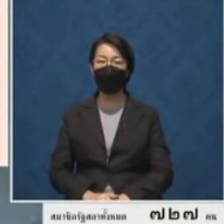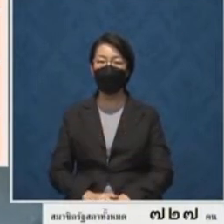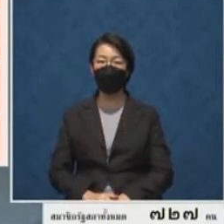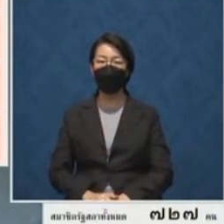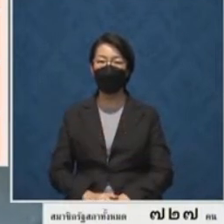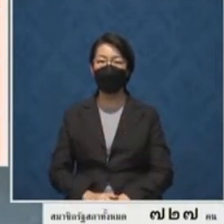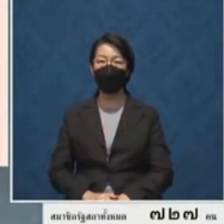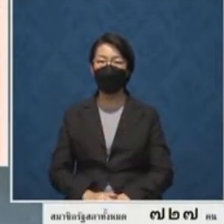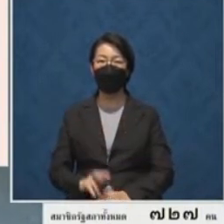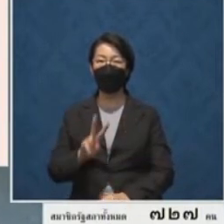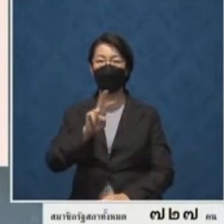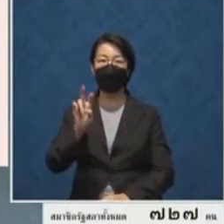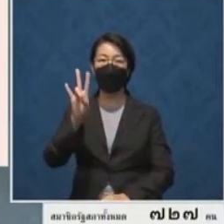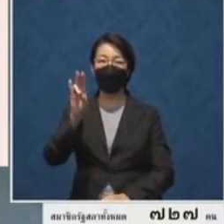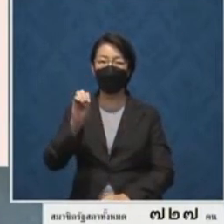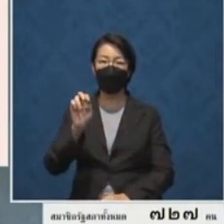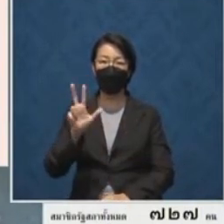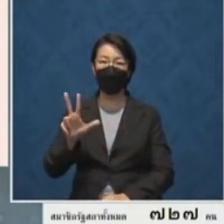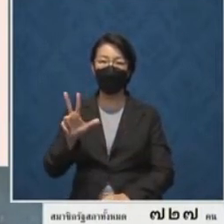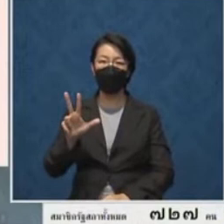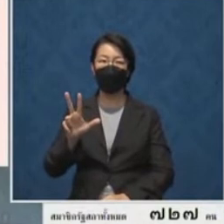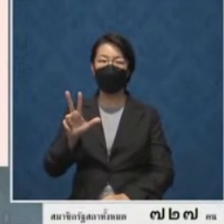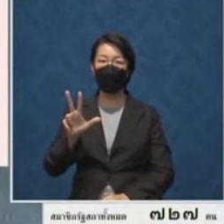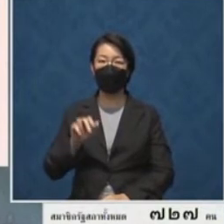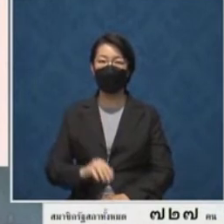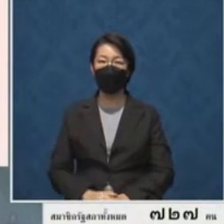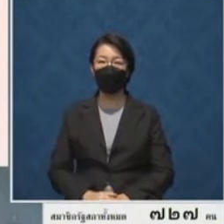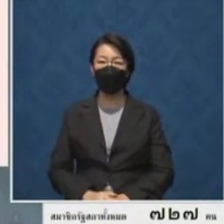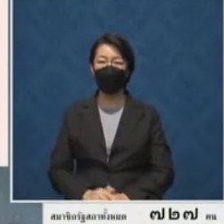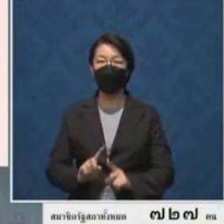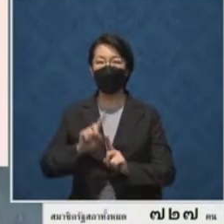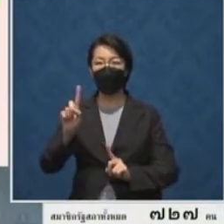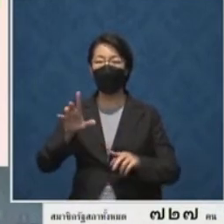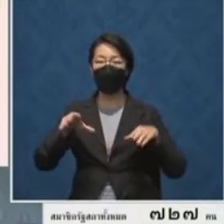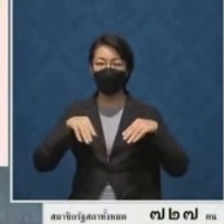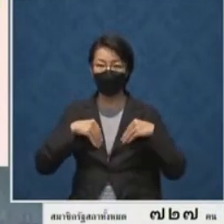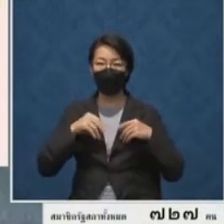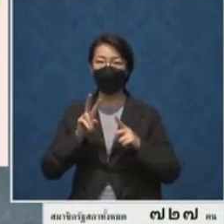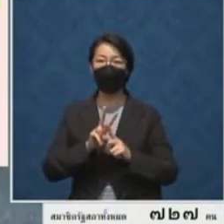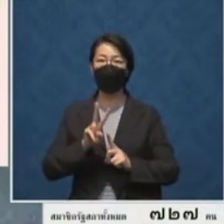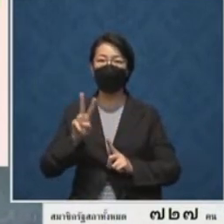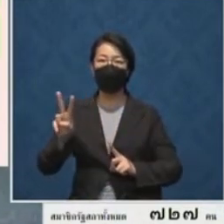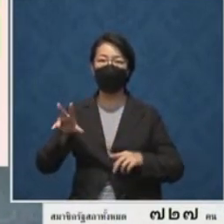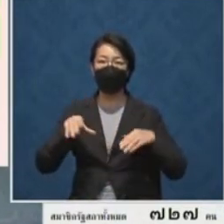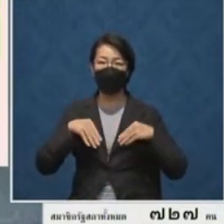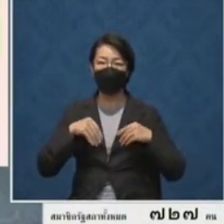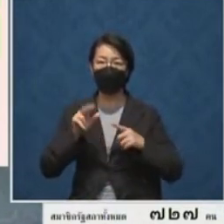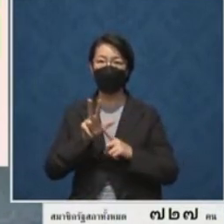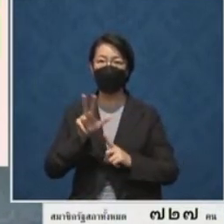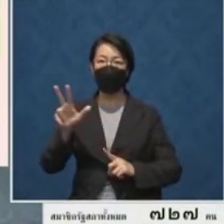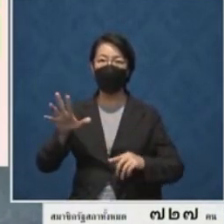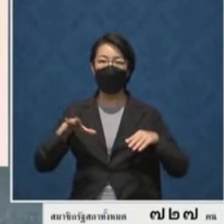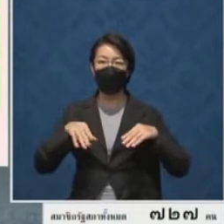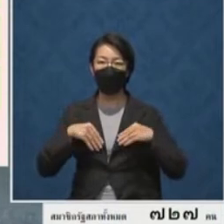273นางบุญรื่นศรีทะเลศ 1รับหลักการ2รับหลักการ3รับหลักการ4